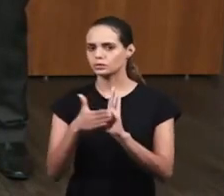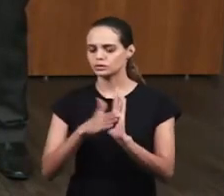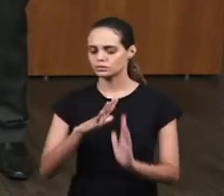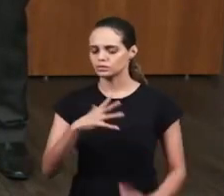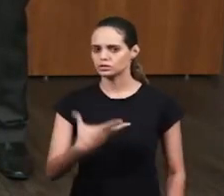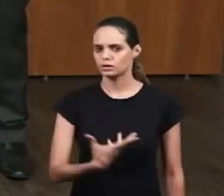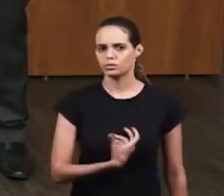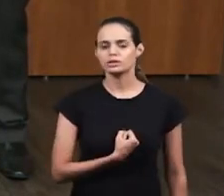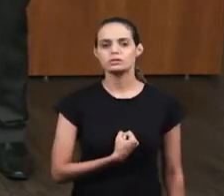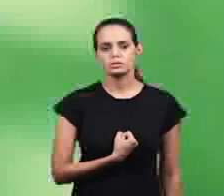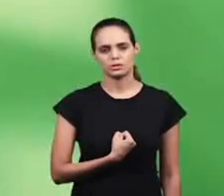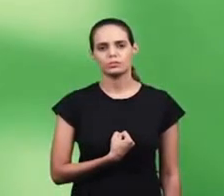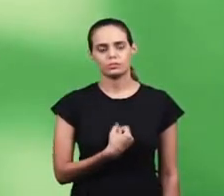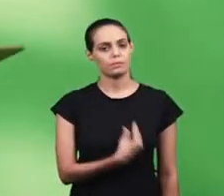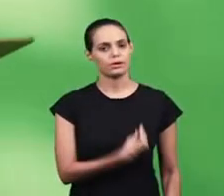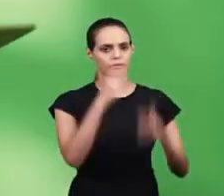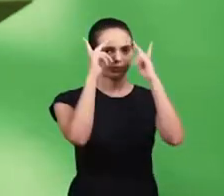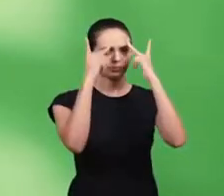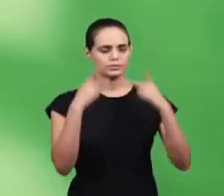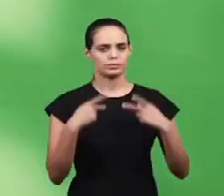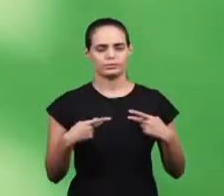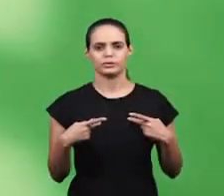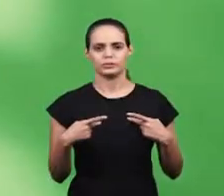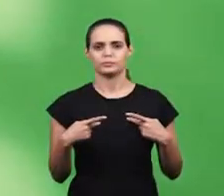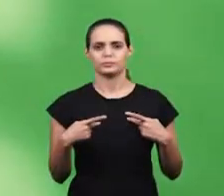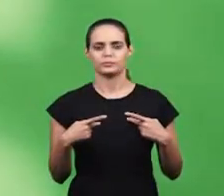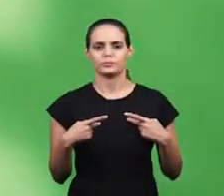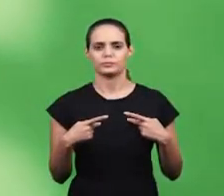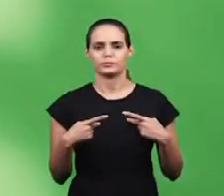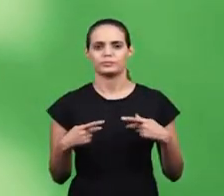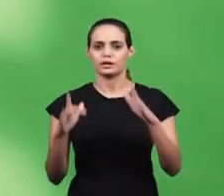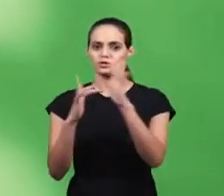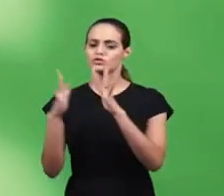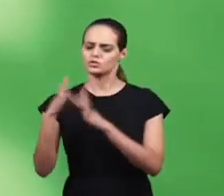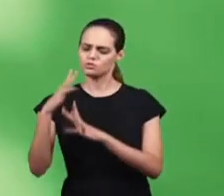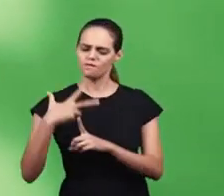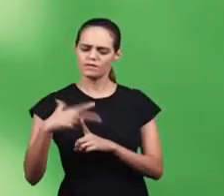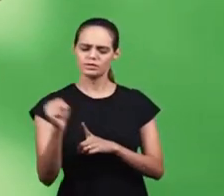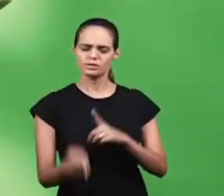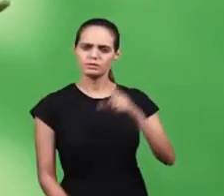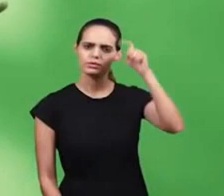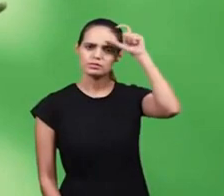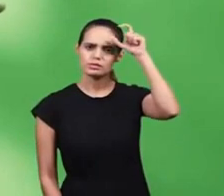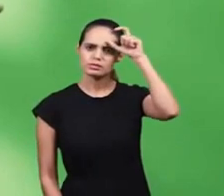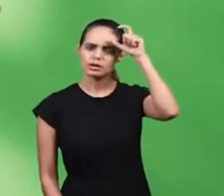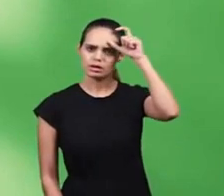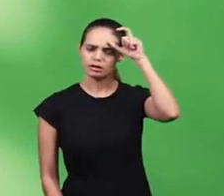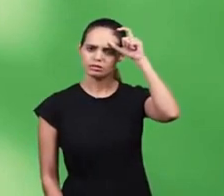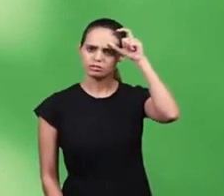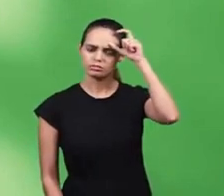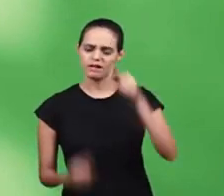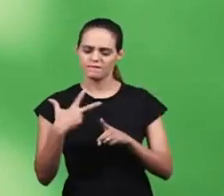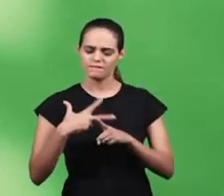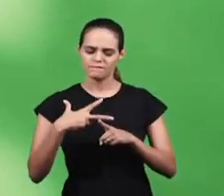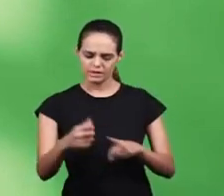den Menschen interferieren, eingreifen. Der Herr Jesus